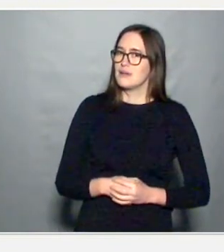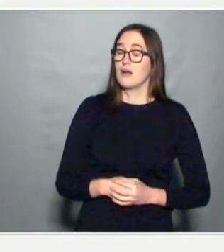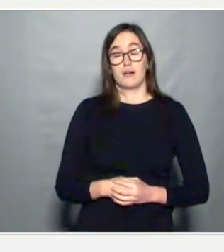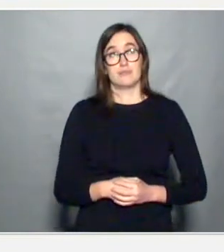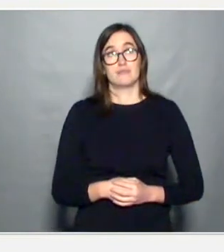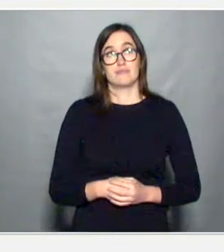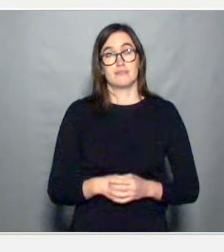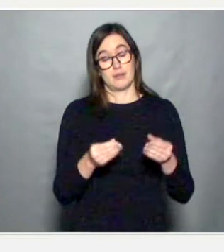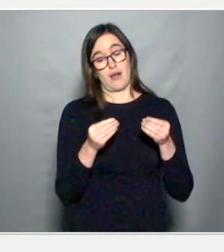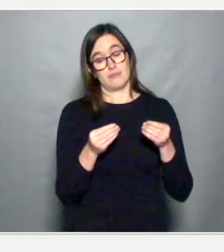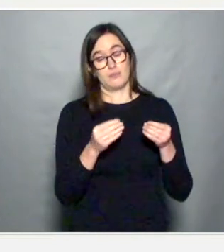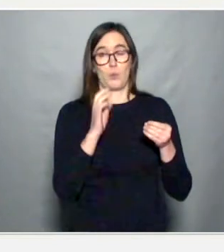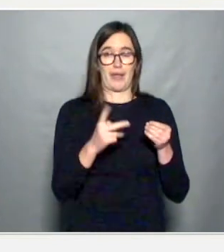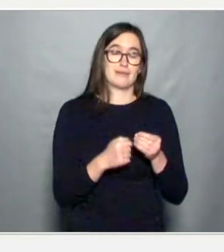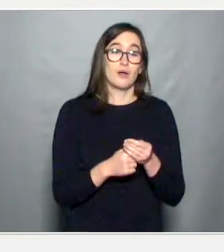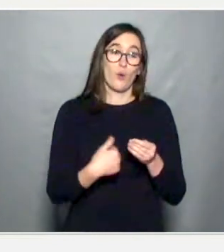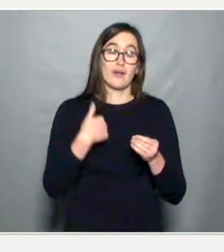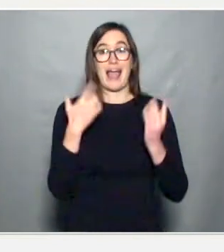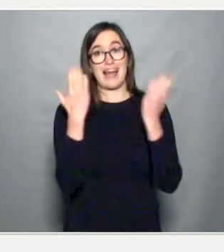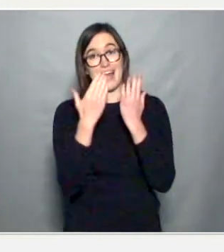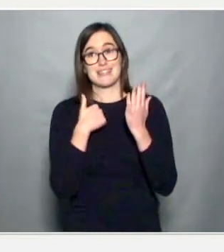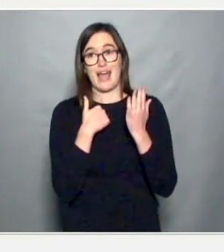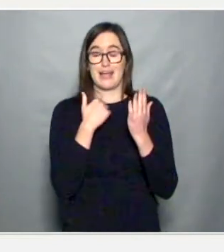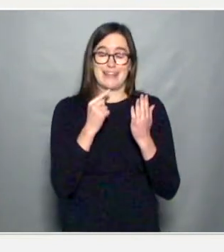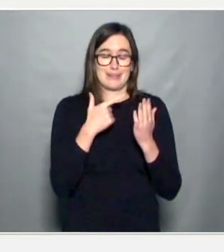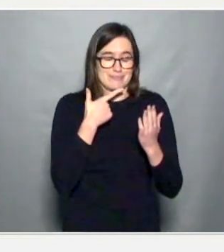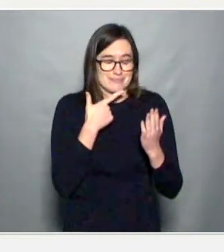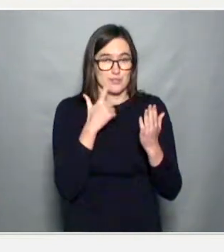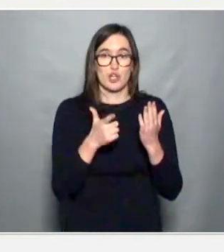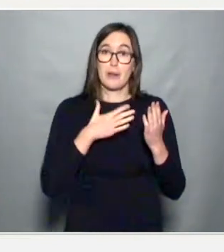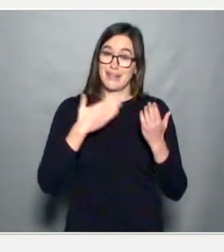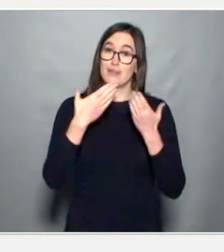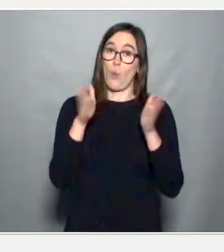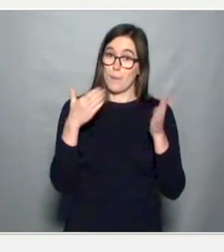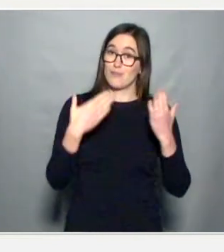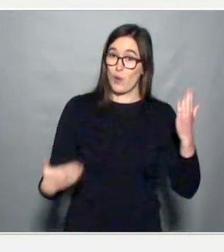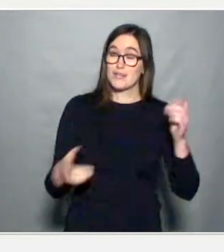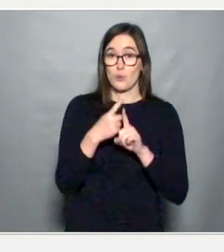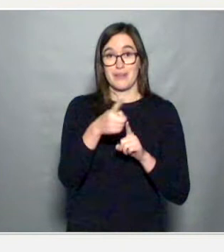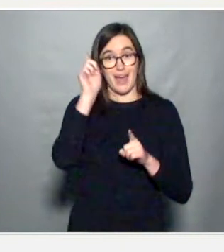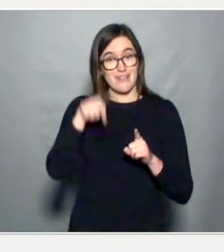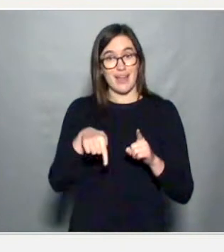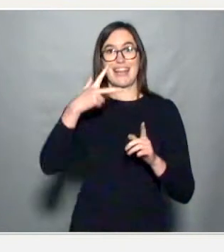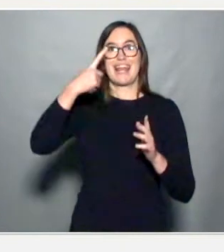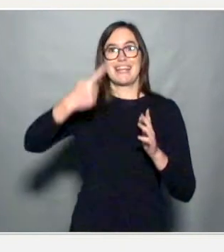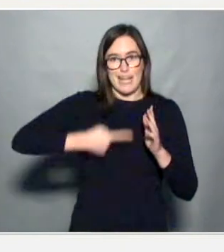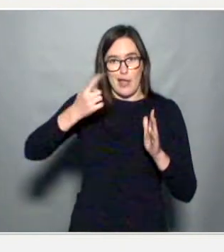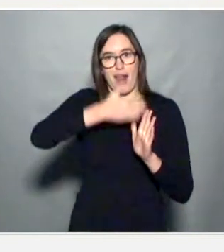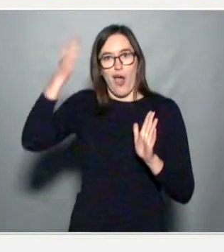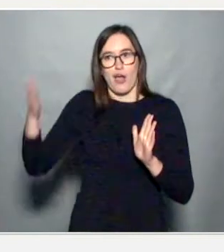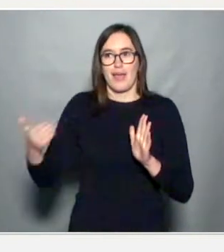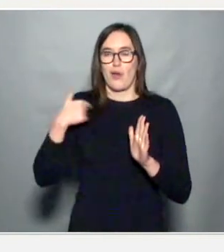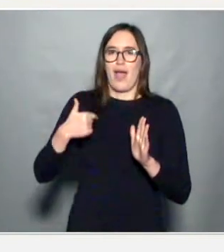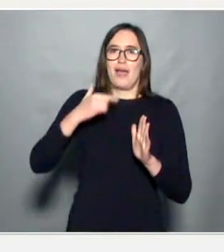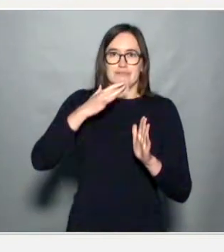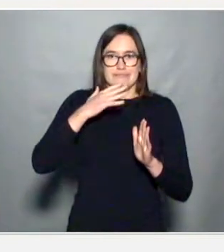Ja. Och när jag läste det så blev jag lite full i skratt. För att mina öppna föreläsningar, som ni vet, de är 3 timmar långa. Jag